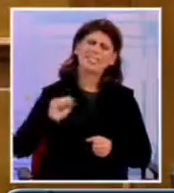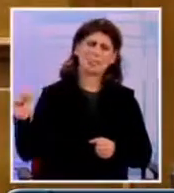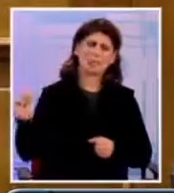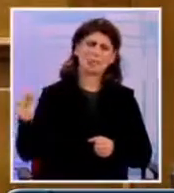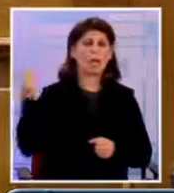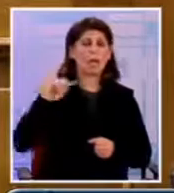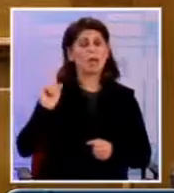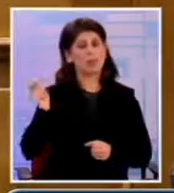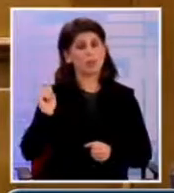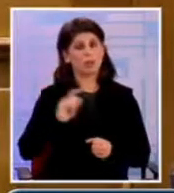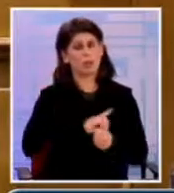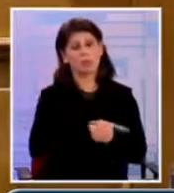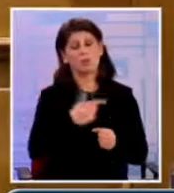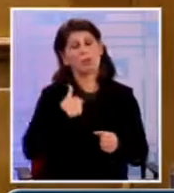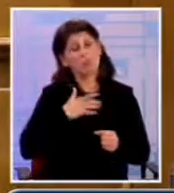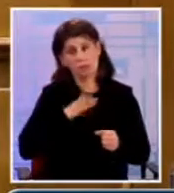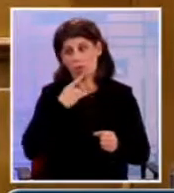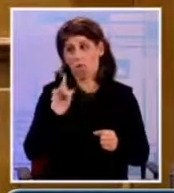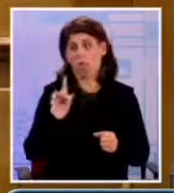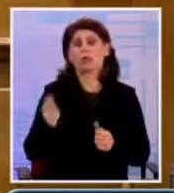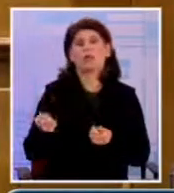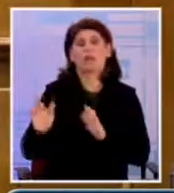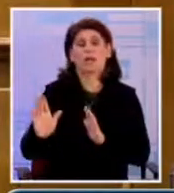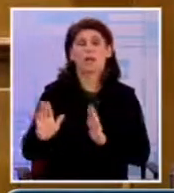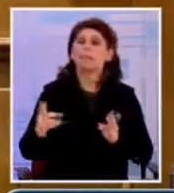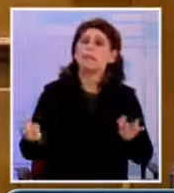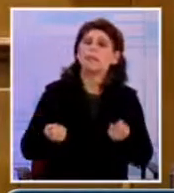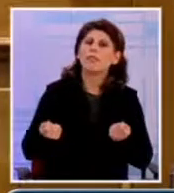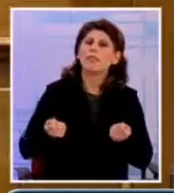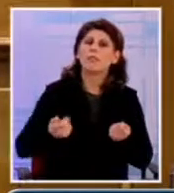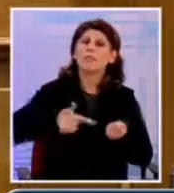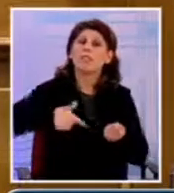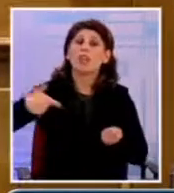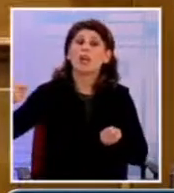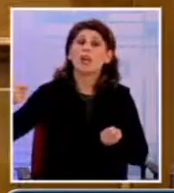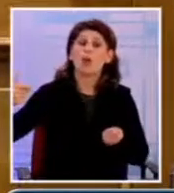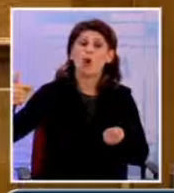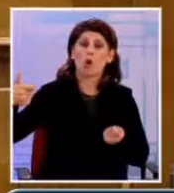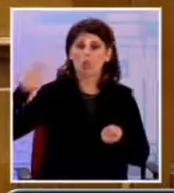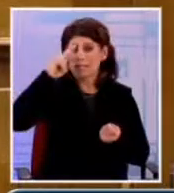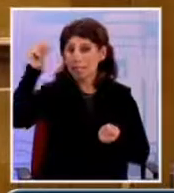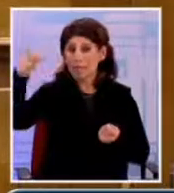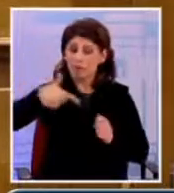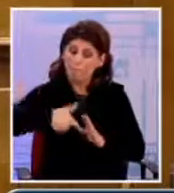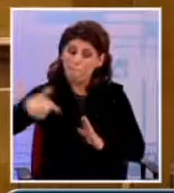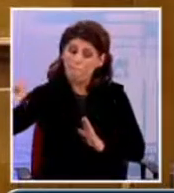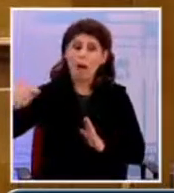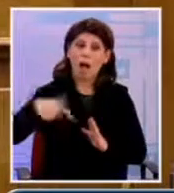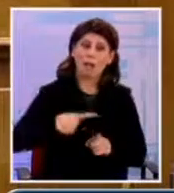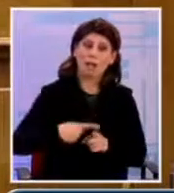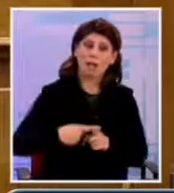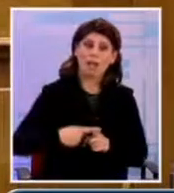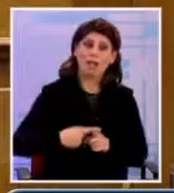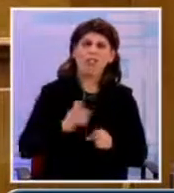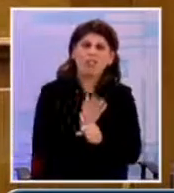πολιτικές δυνάμεις, δεν θέλω να τους αδικήσω, τι θα γίνει με το κατοχικό δάνειο και τις καταστροφές που